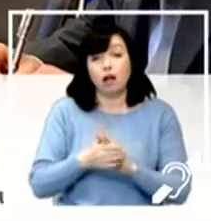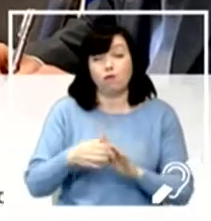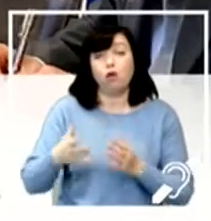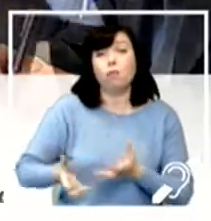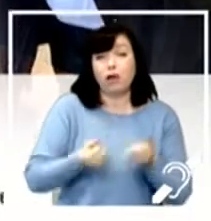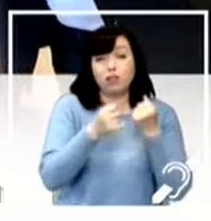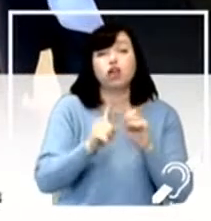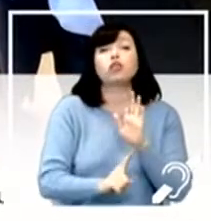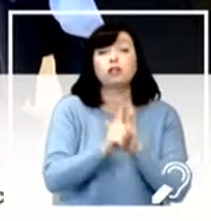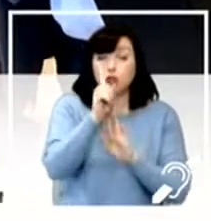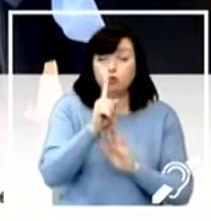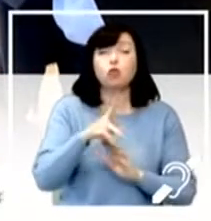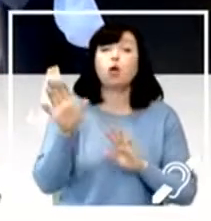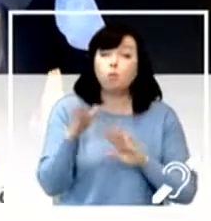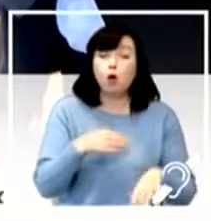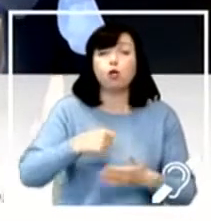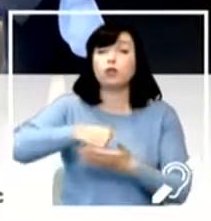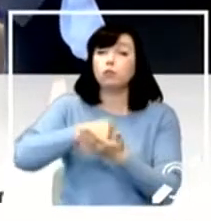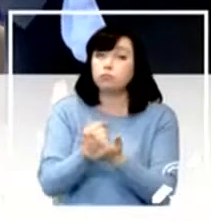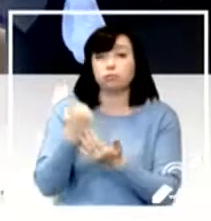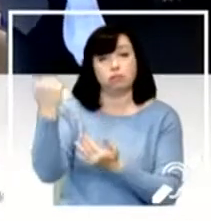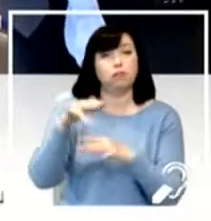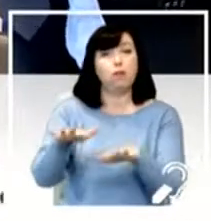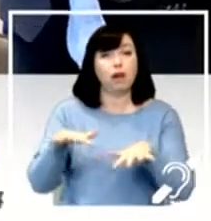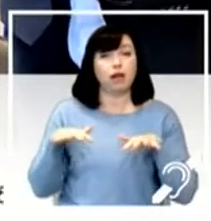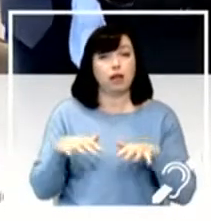intra în vigoare după ratificarea acestuia de către Parlament.